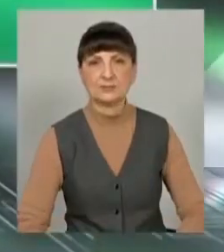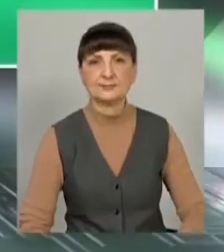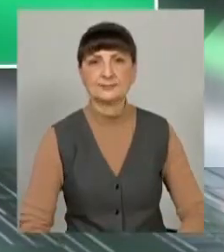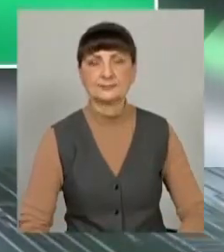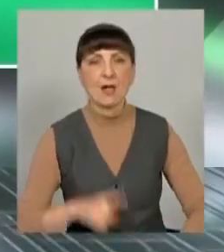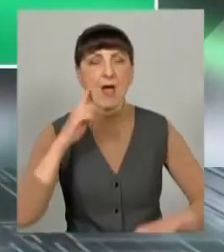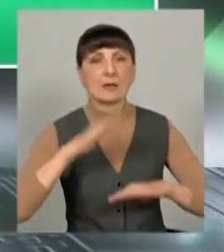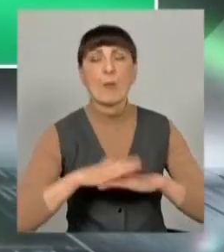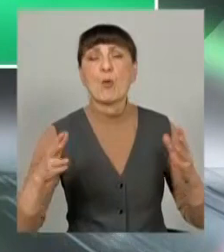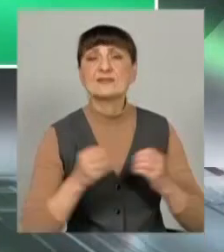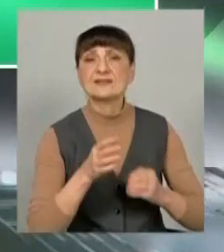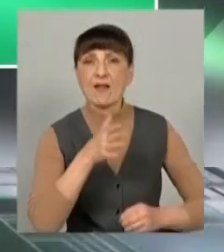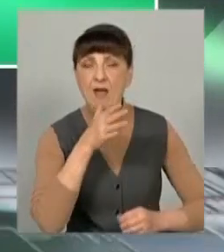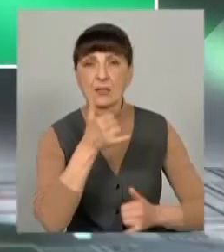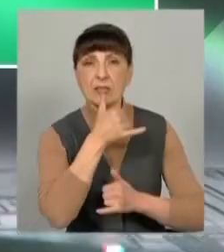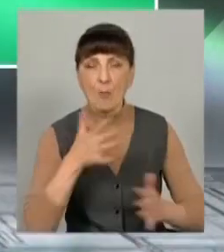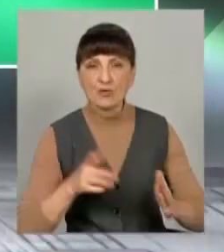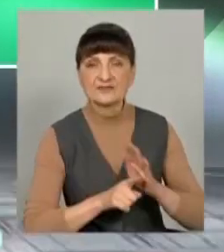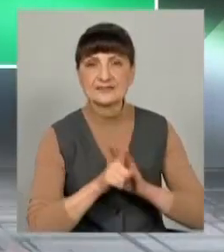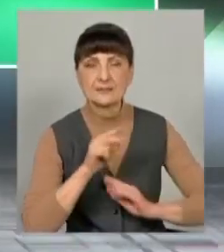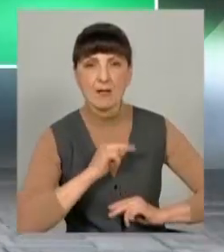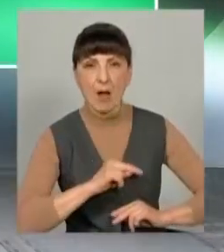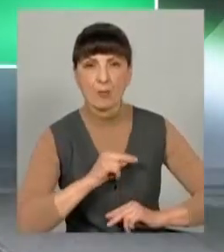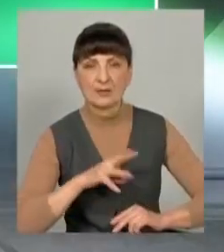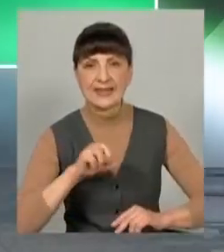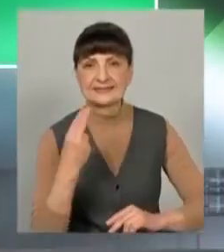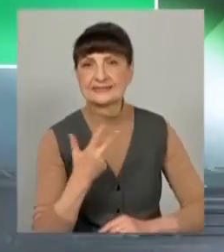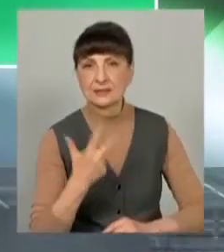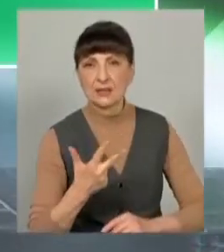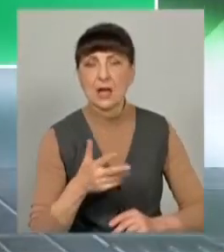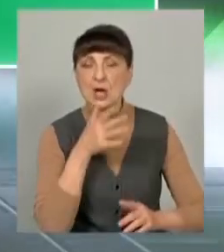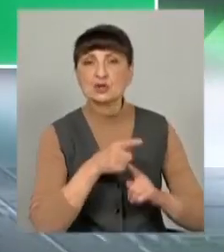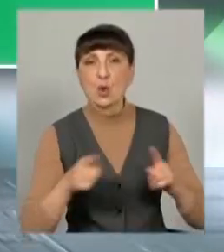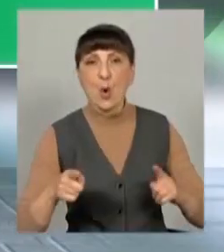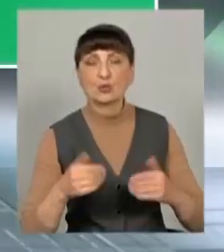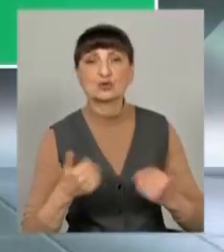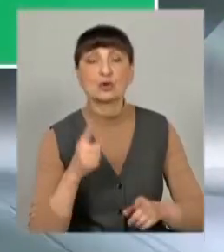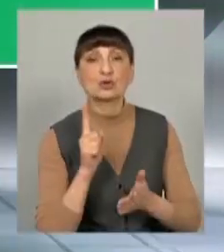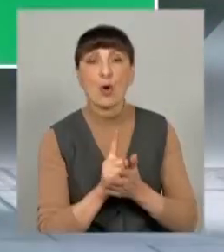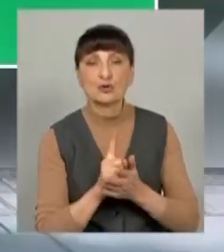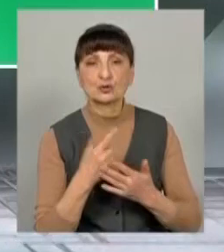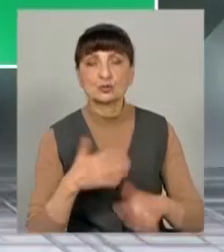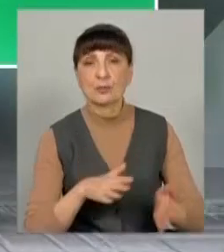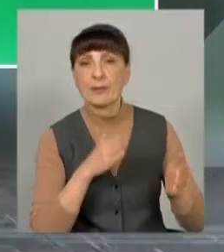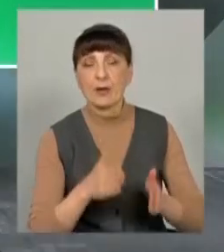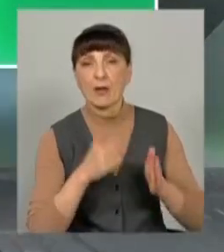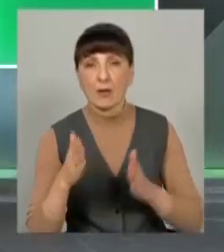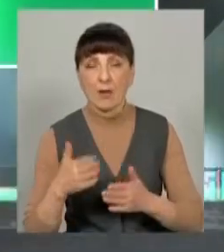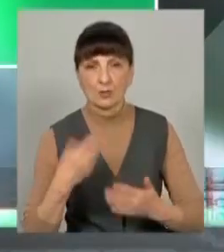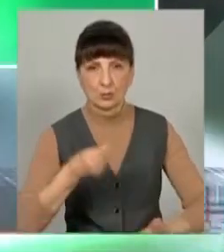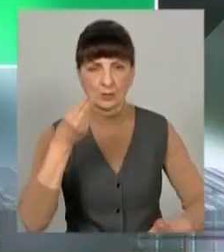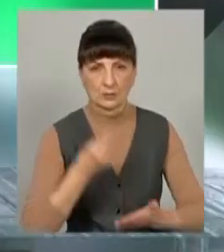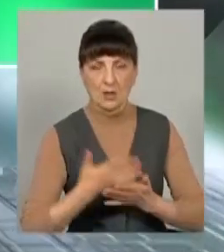Акимат уже более 10 лет не может ввести в эксплуатацию тэц-3 срок сдачи проекта неоднократно переносился что привело к его